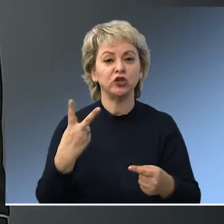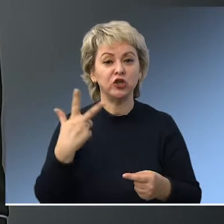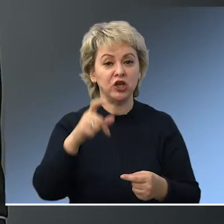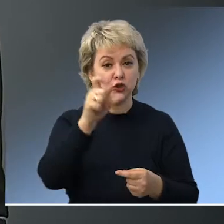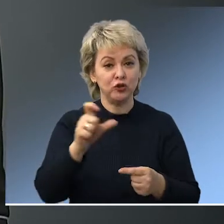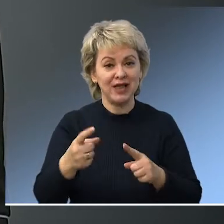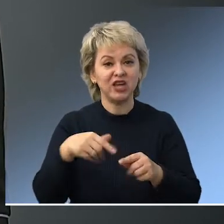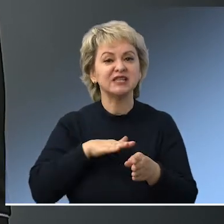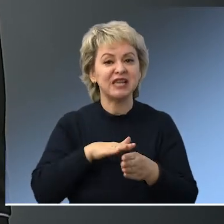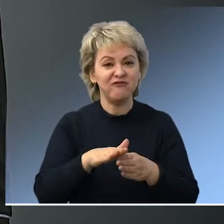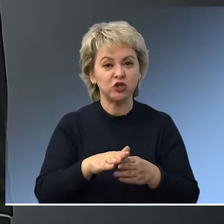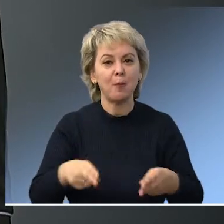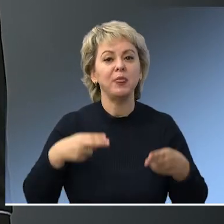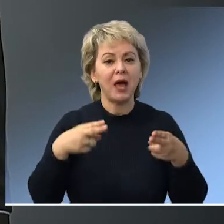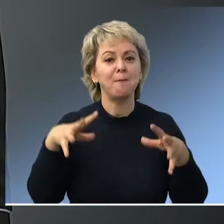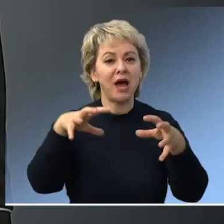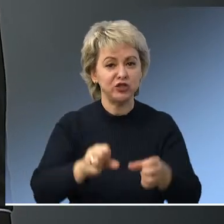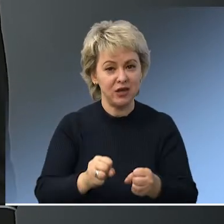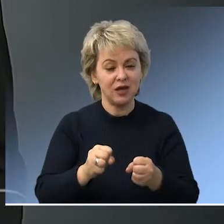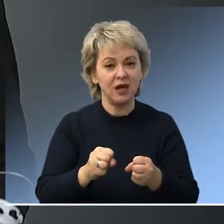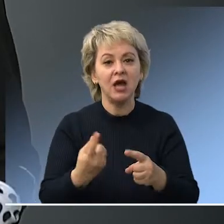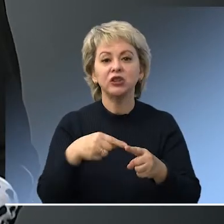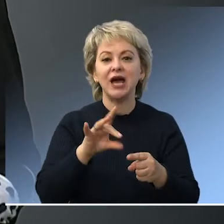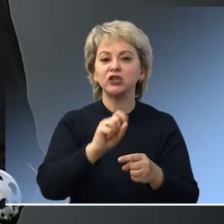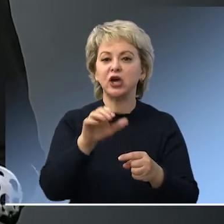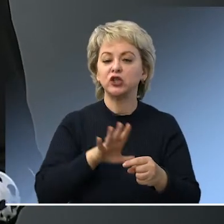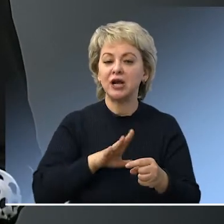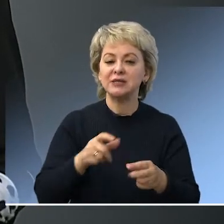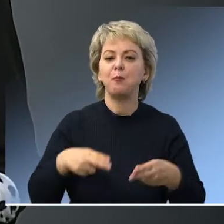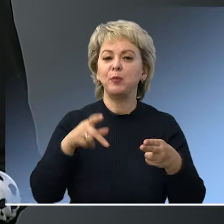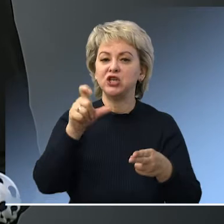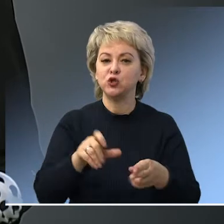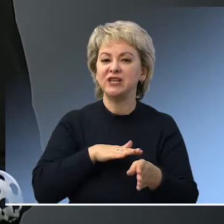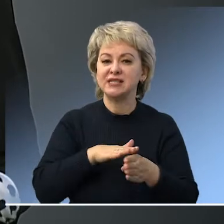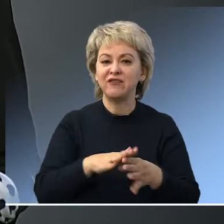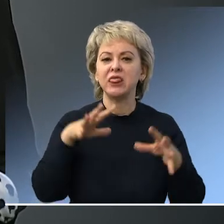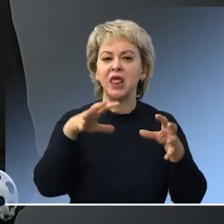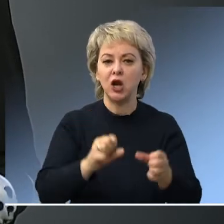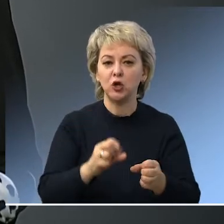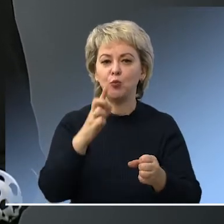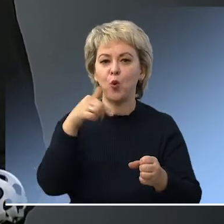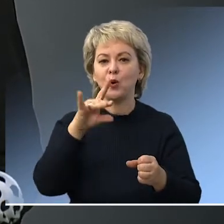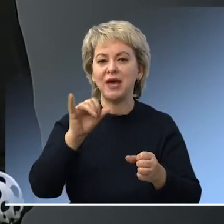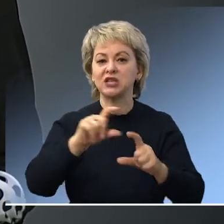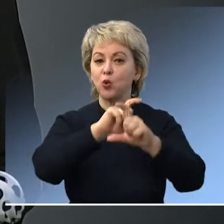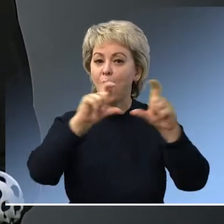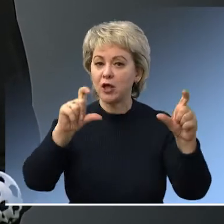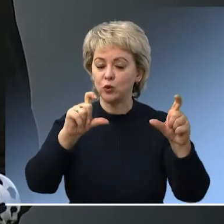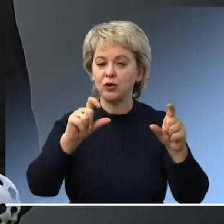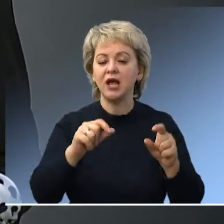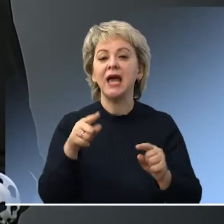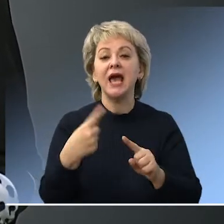троих подозреваемых в совершении разбойного нападения. На этот раз злоумышленники совершили налет на букмекерскую